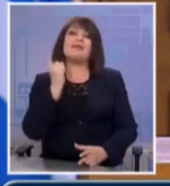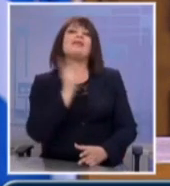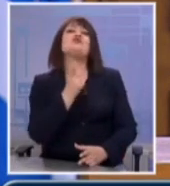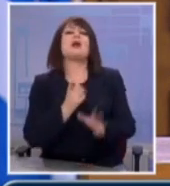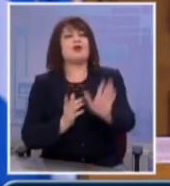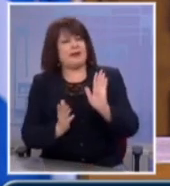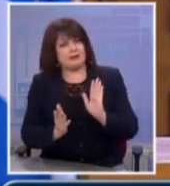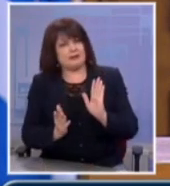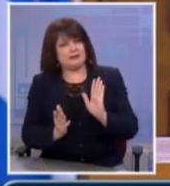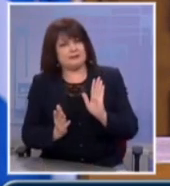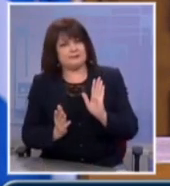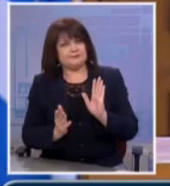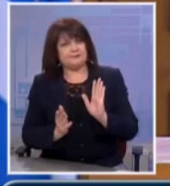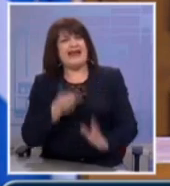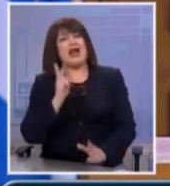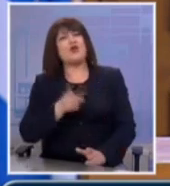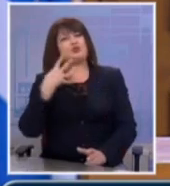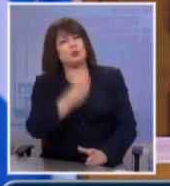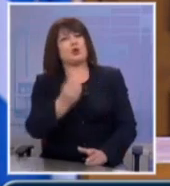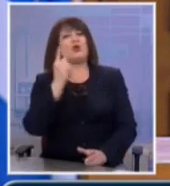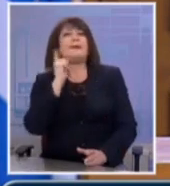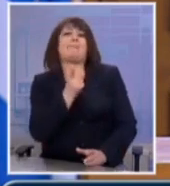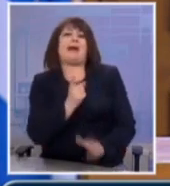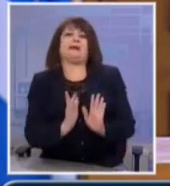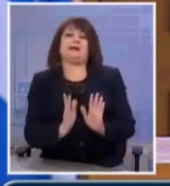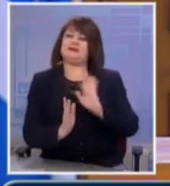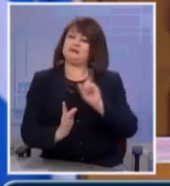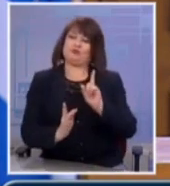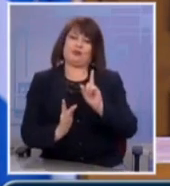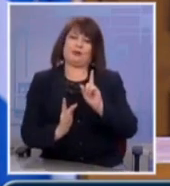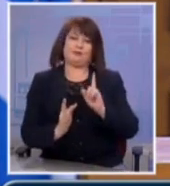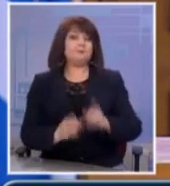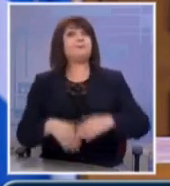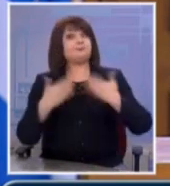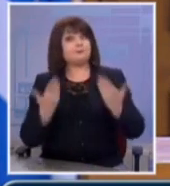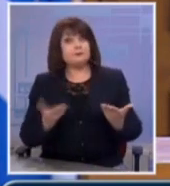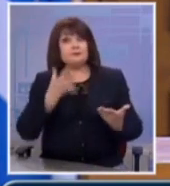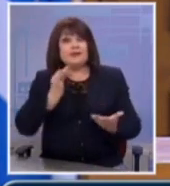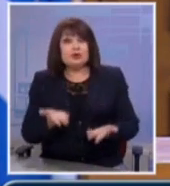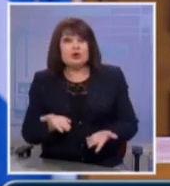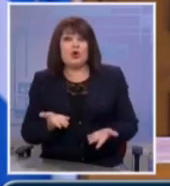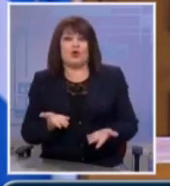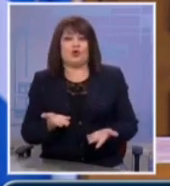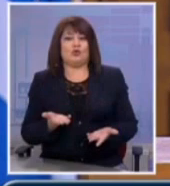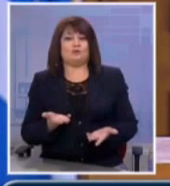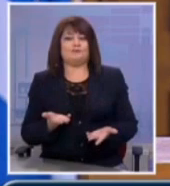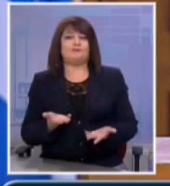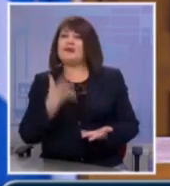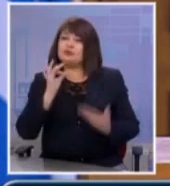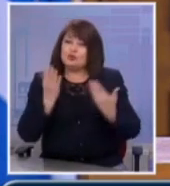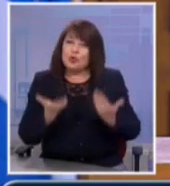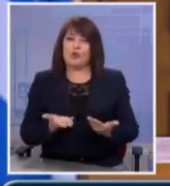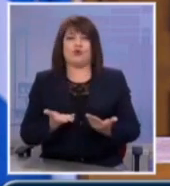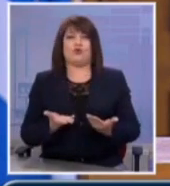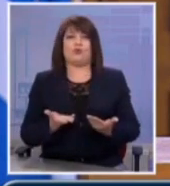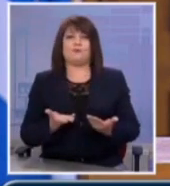παρατήρηση. Κακώς το εκλάβατε ως τέτοια. Κακώς το εκλάβατε ως τέτοια. Και γι' αυτά, γι' αυτά, γι' αυτά,